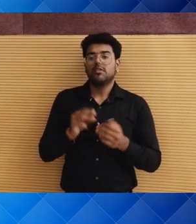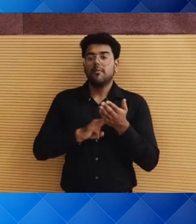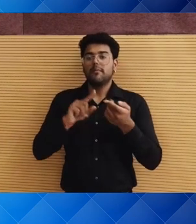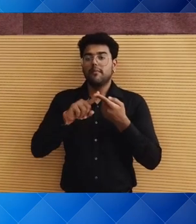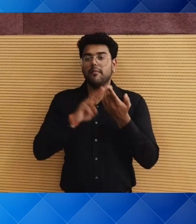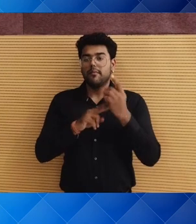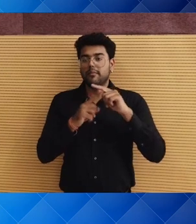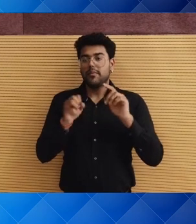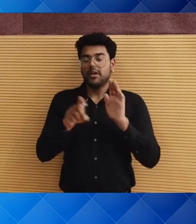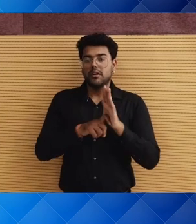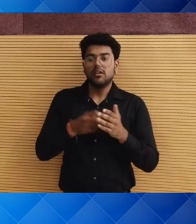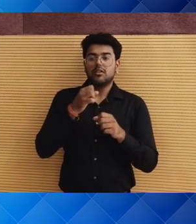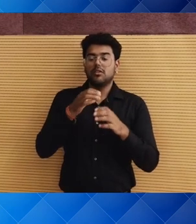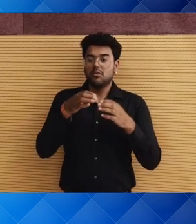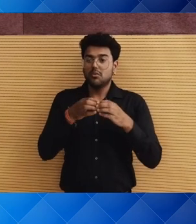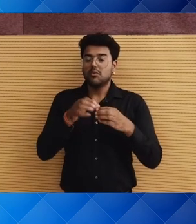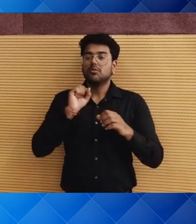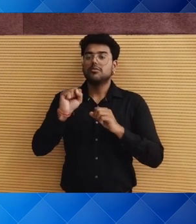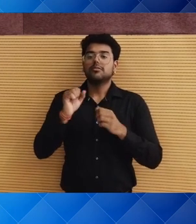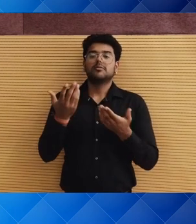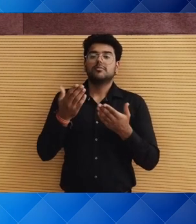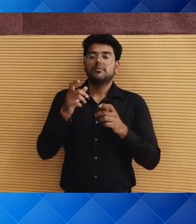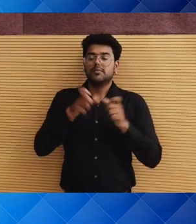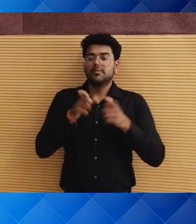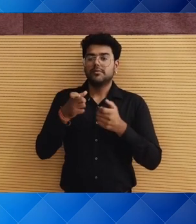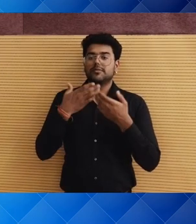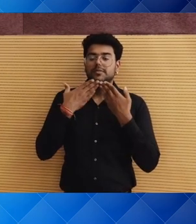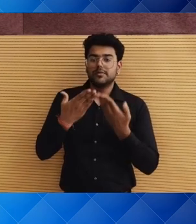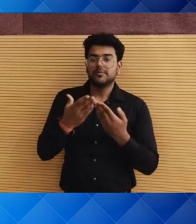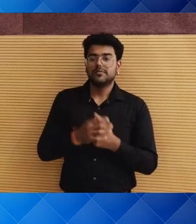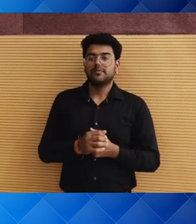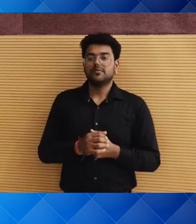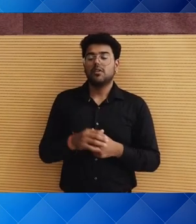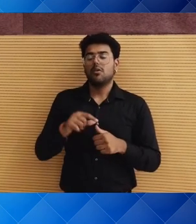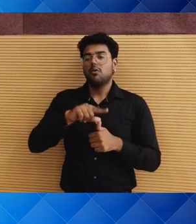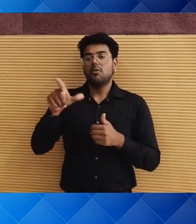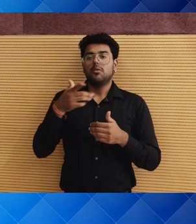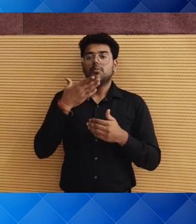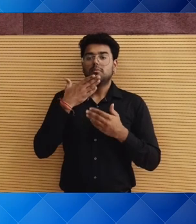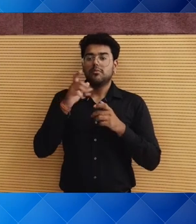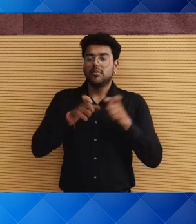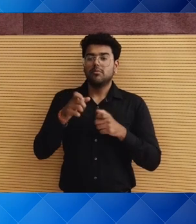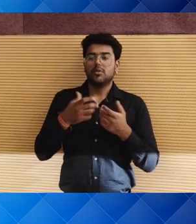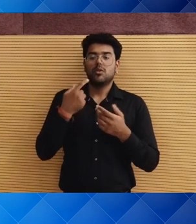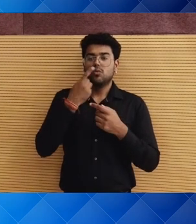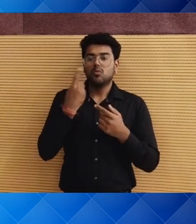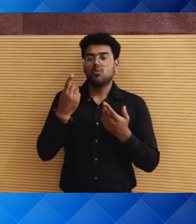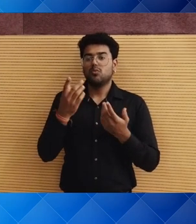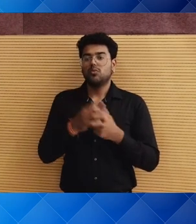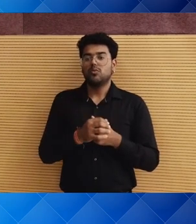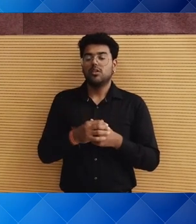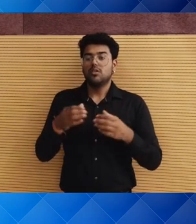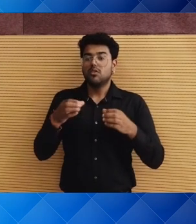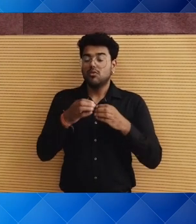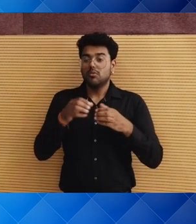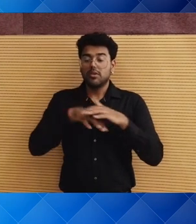सम्मानित सदस्यों को, उनके चेयरपर्सन को बहुत बहुत धन्यवाद देता हूँ। मैं धन्यवाद देता हूँ सभी फोकस ग्रुप के, राष्ट्रीय फोकस ग्रुप और राज्य फोकस ग्रुप